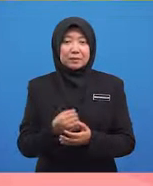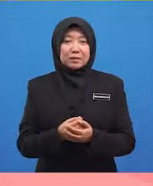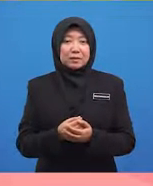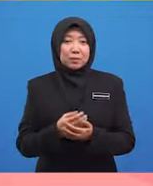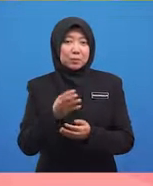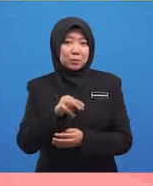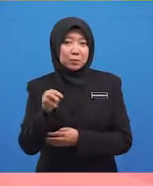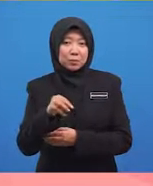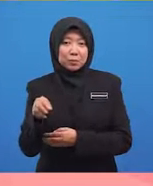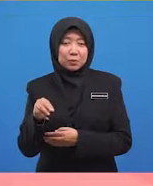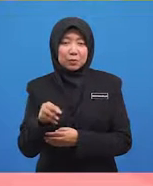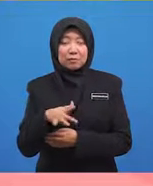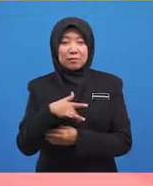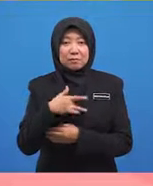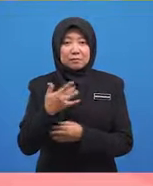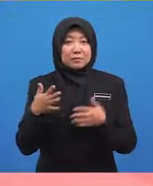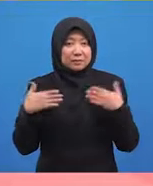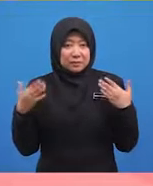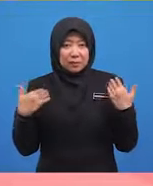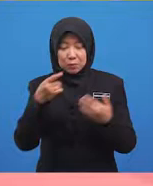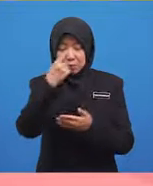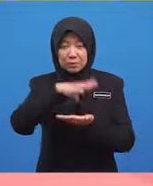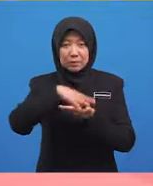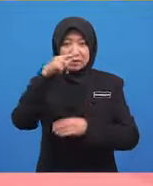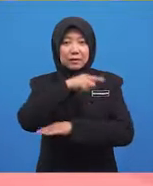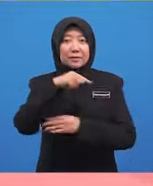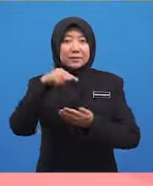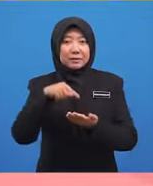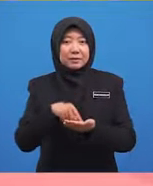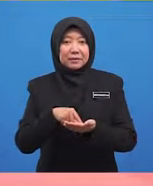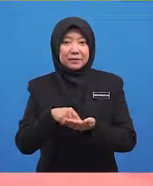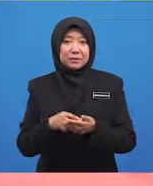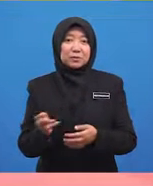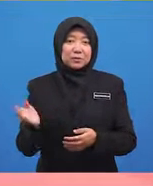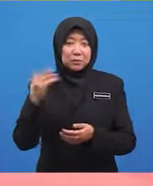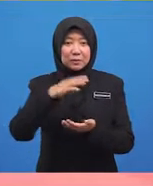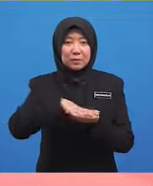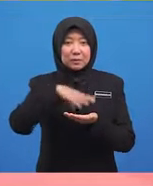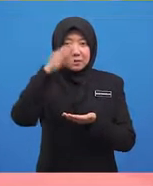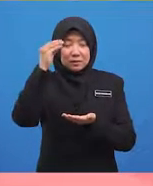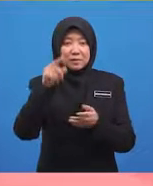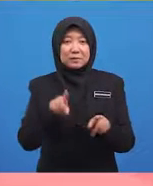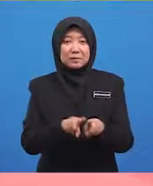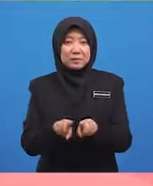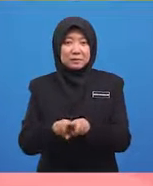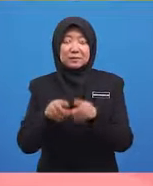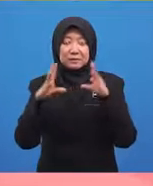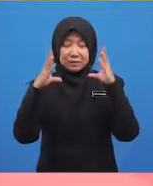teruja untuk belajar pada hari ini. Jom belajar bersama Cikgu